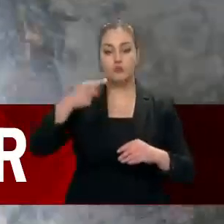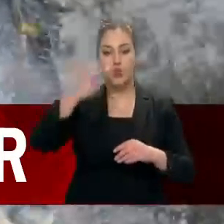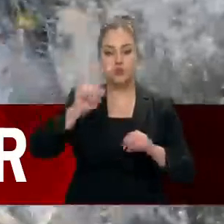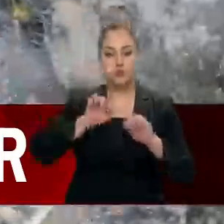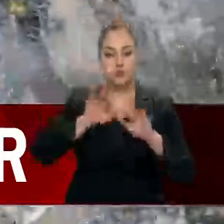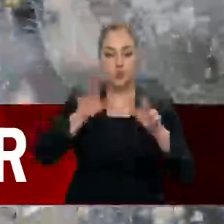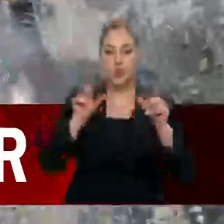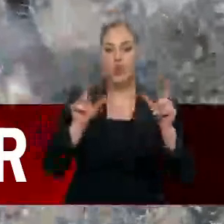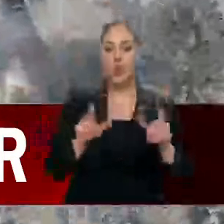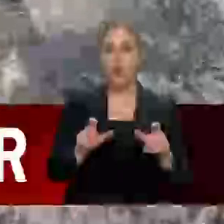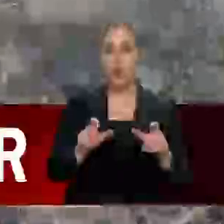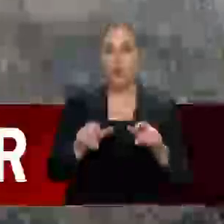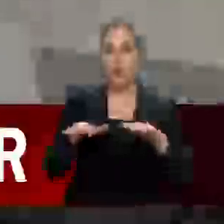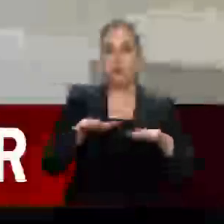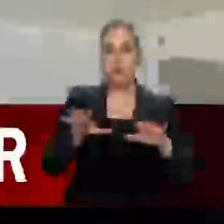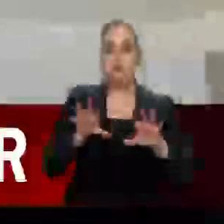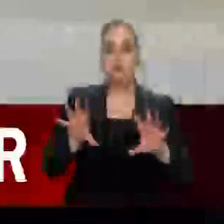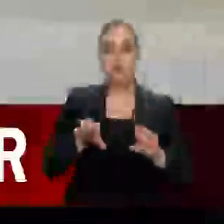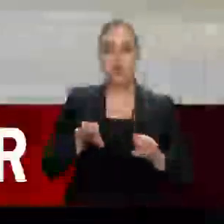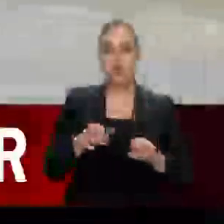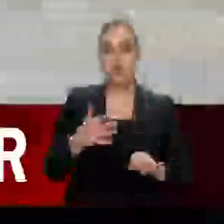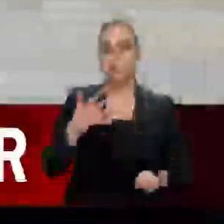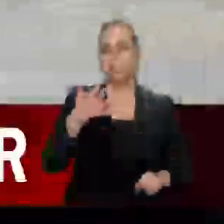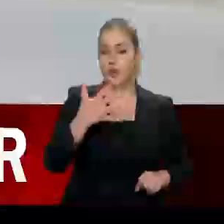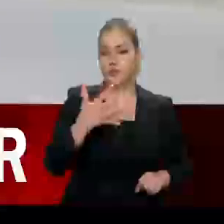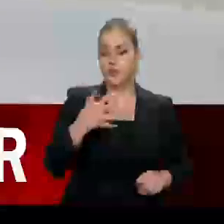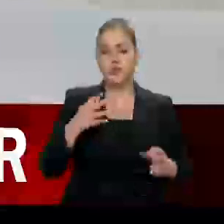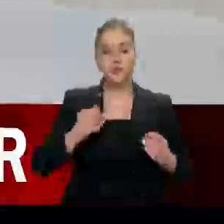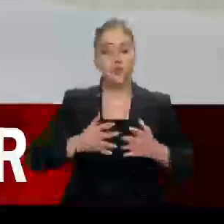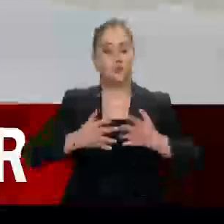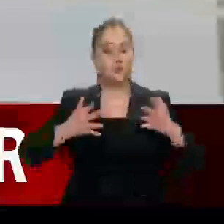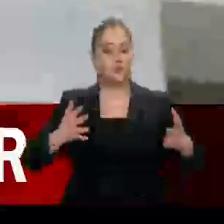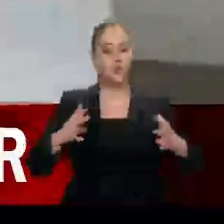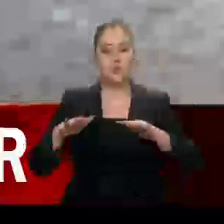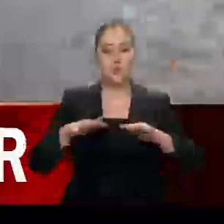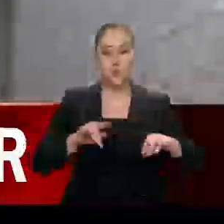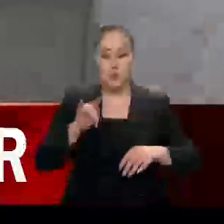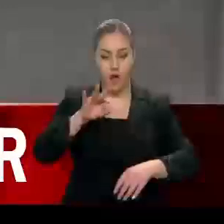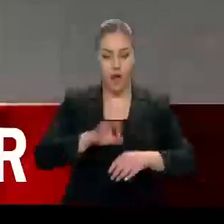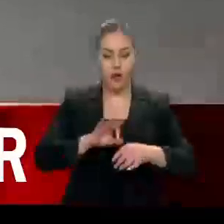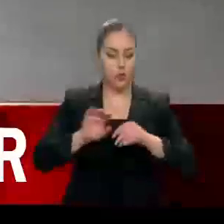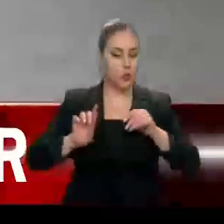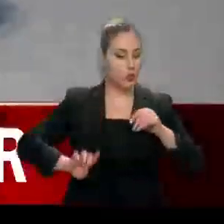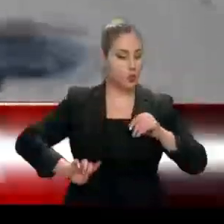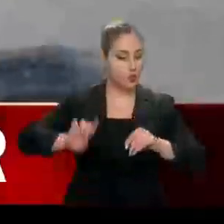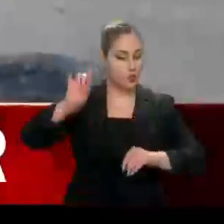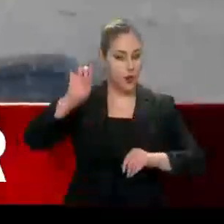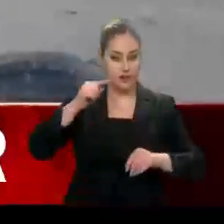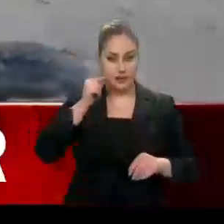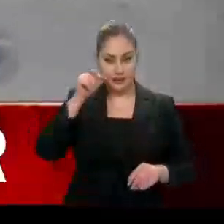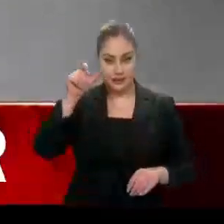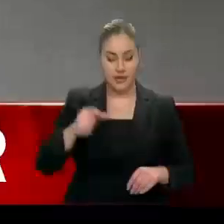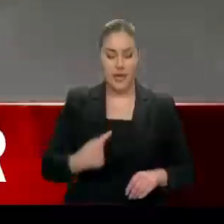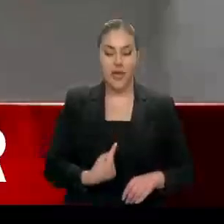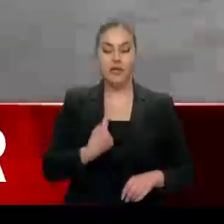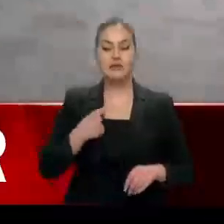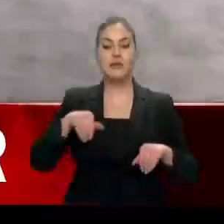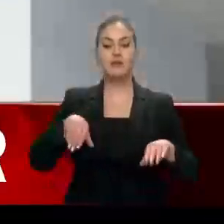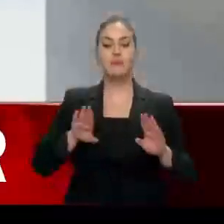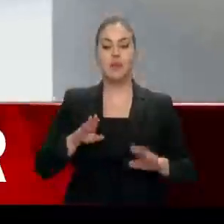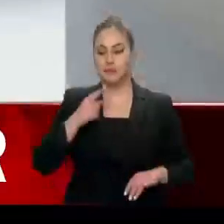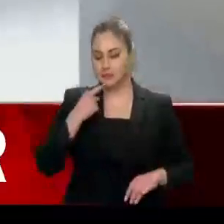sistem bu. Yani depremi emiyor. 5 ve daha büyük deprem anında yukarıdakiler onu hissetmesin